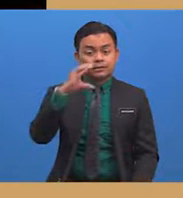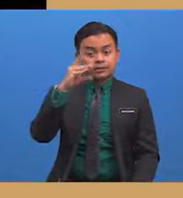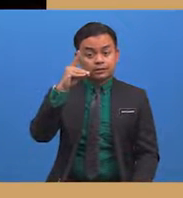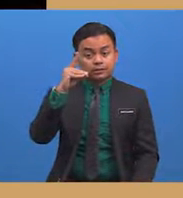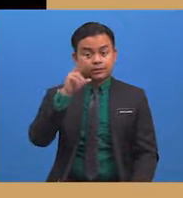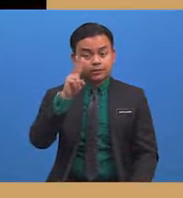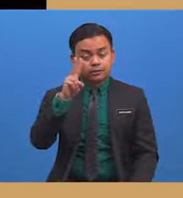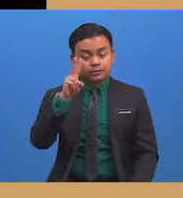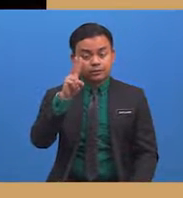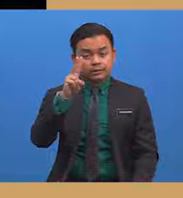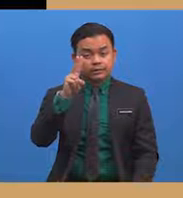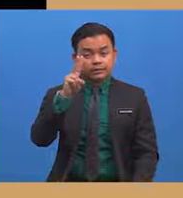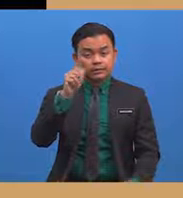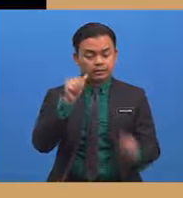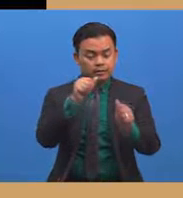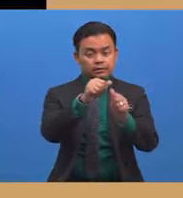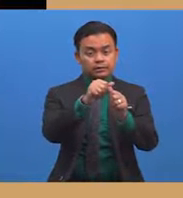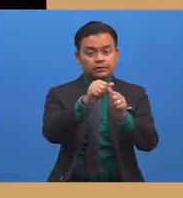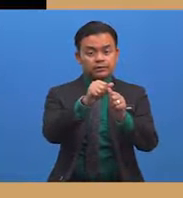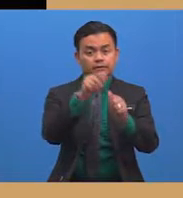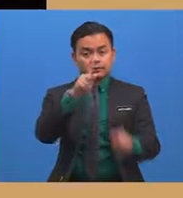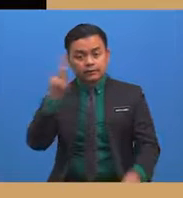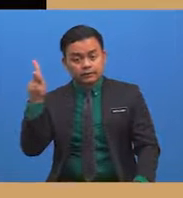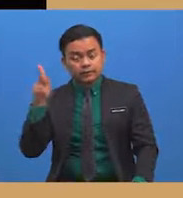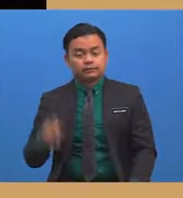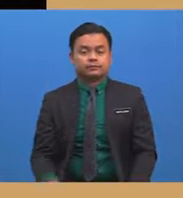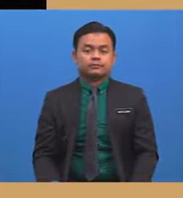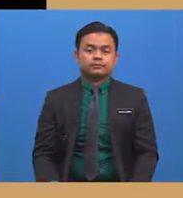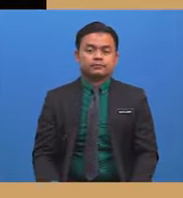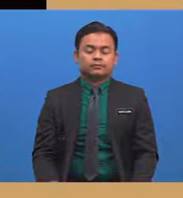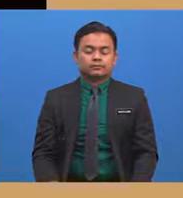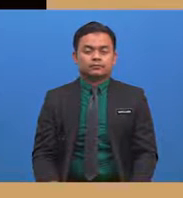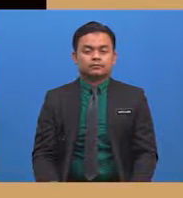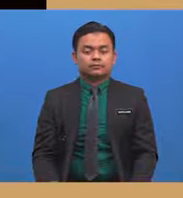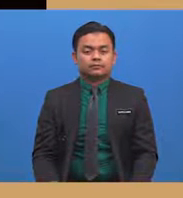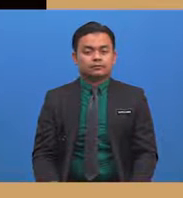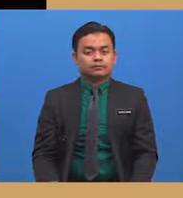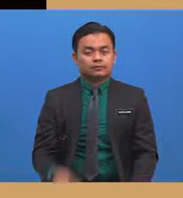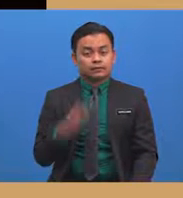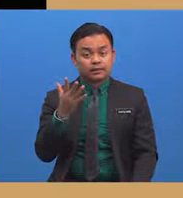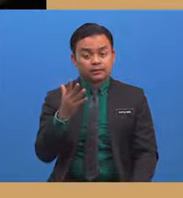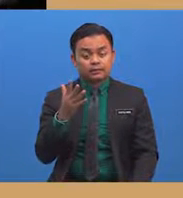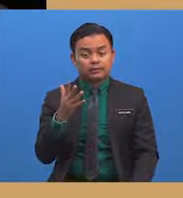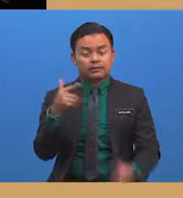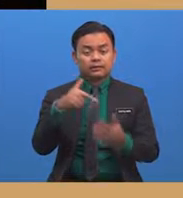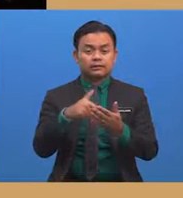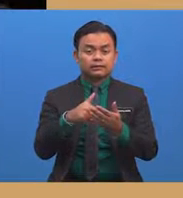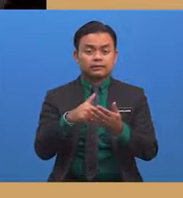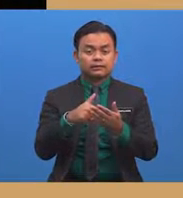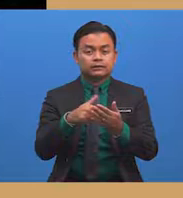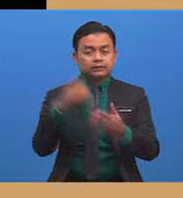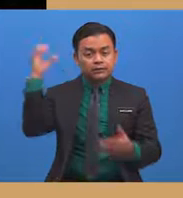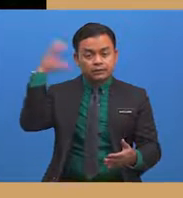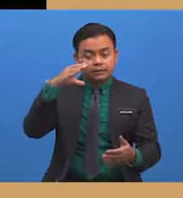kamu perhatikan? Ya, kamu tidak lagi dapat melihat tumpukan cahaya pada skrin putih. Ini